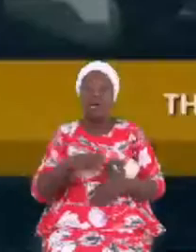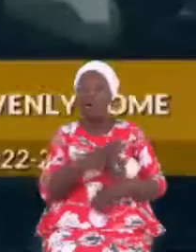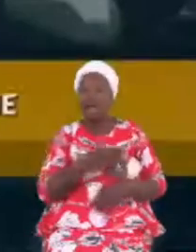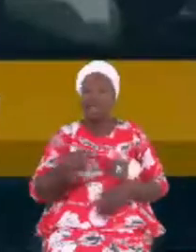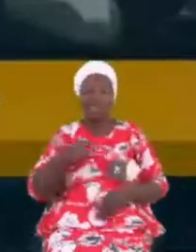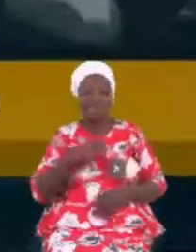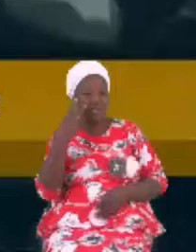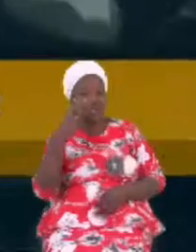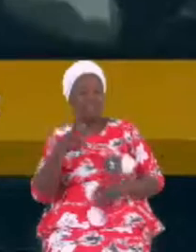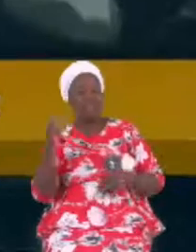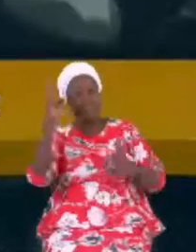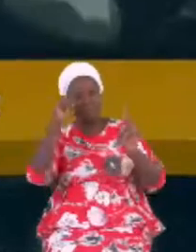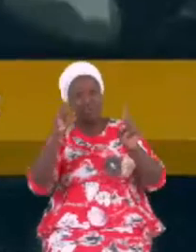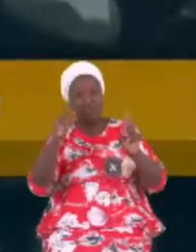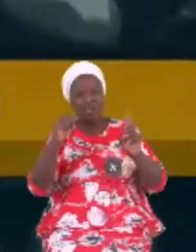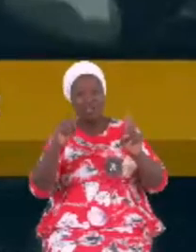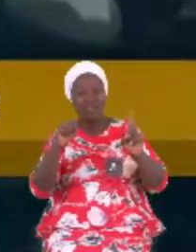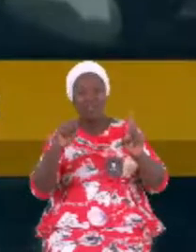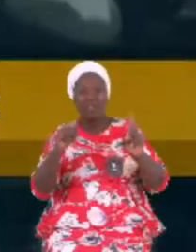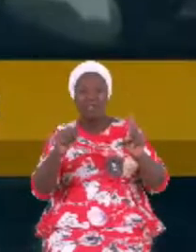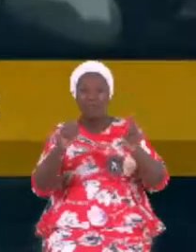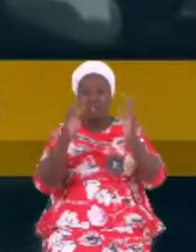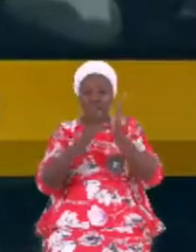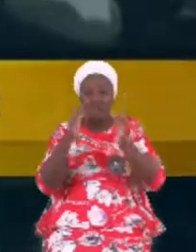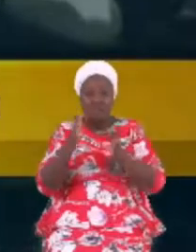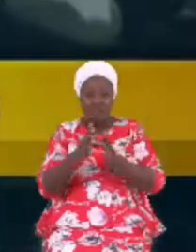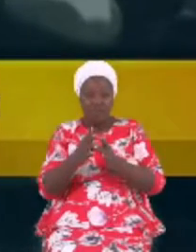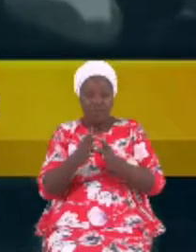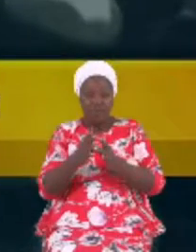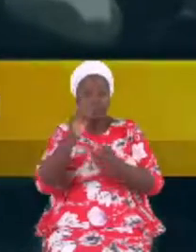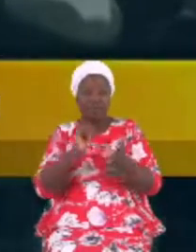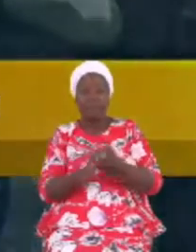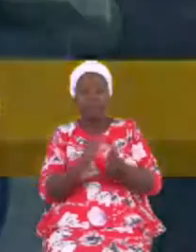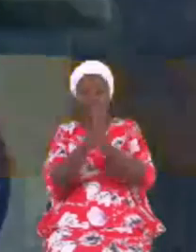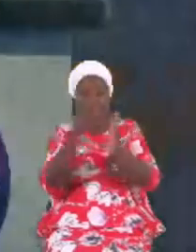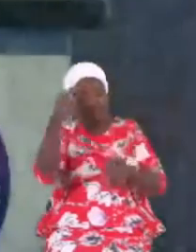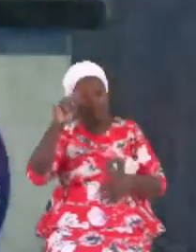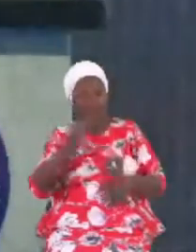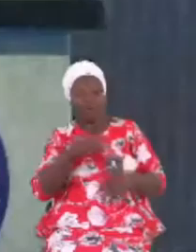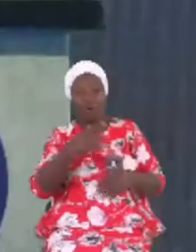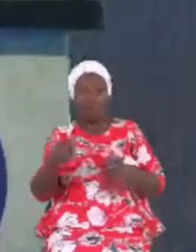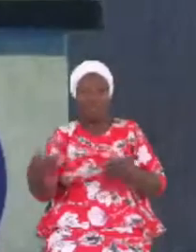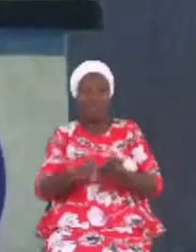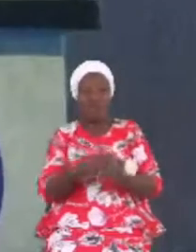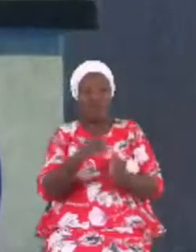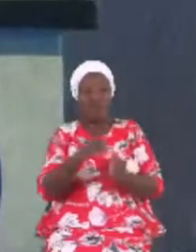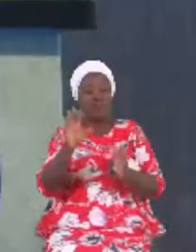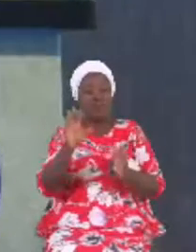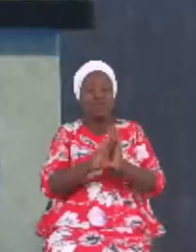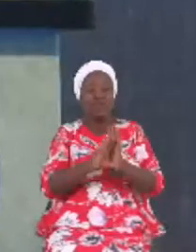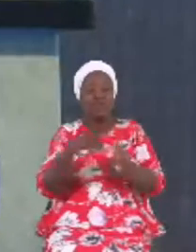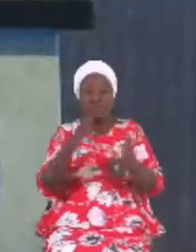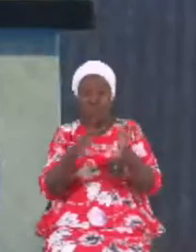verrons. Jésus, le médiateur de la nouvelle alliance, Jésus, le